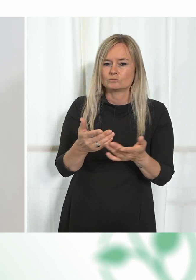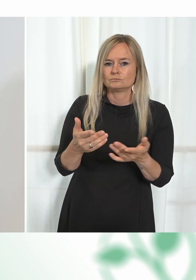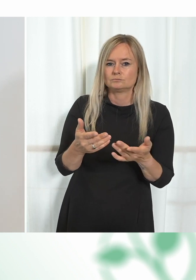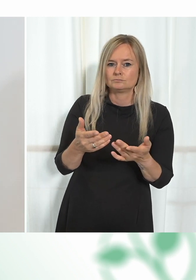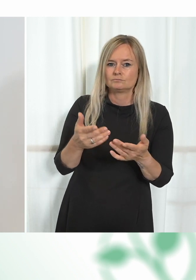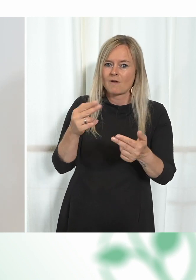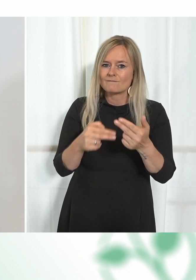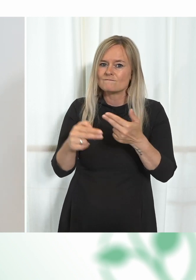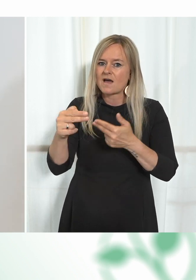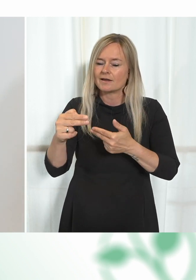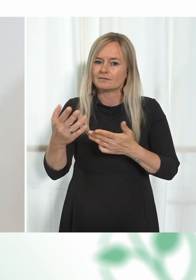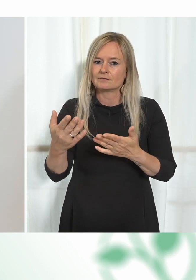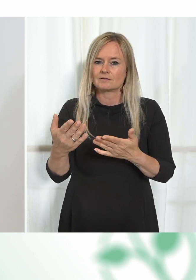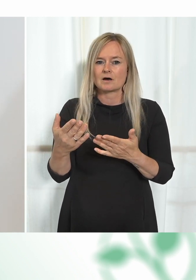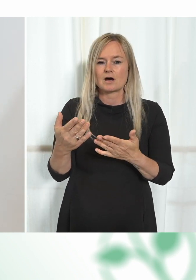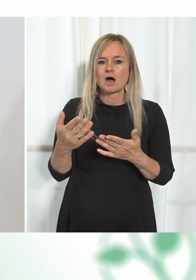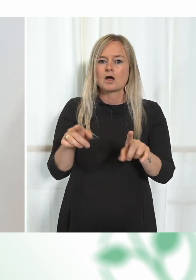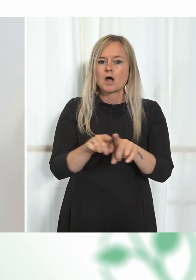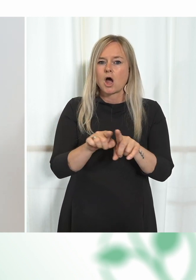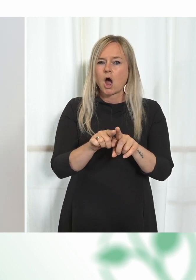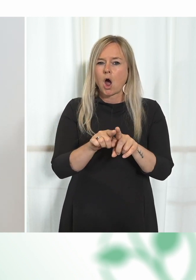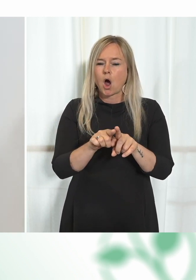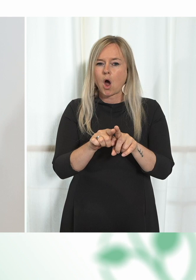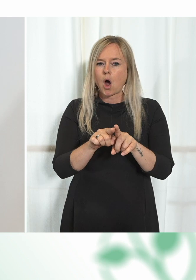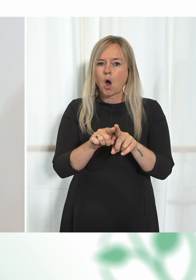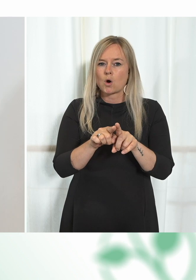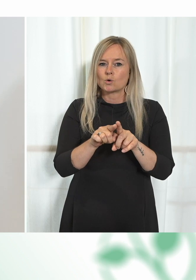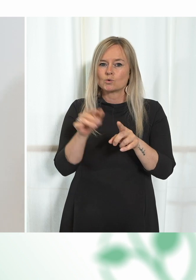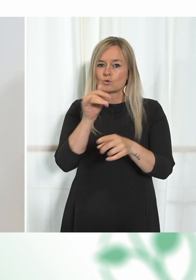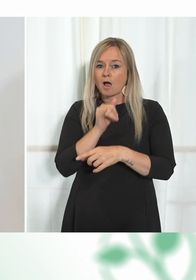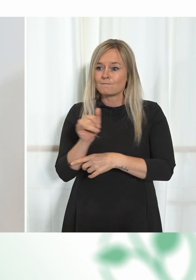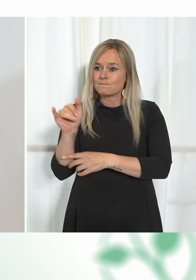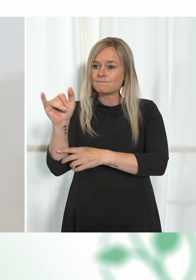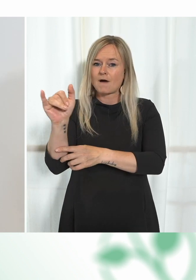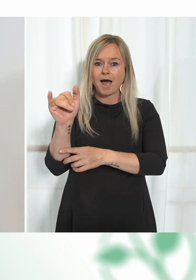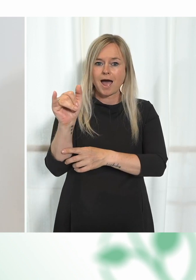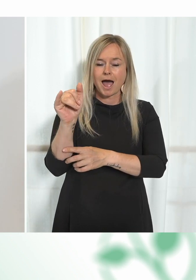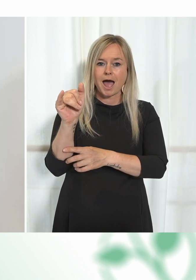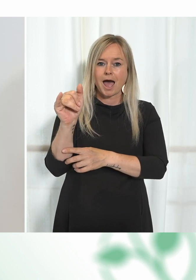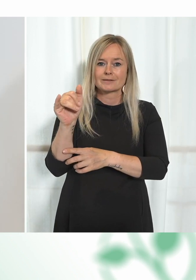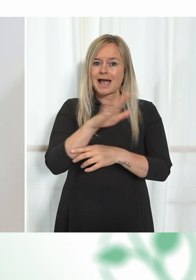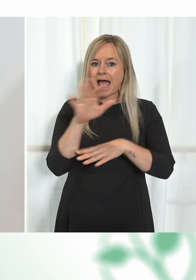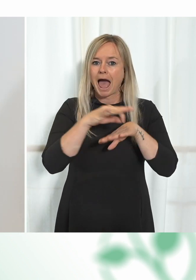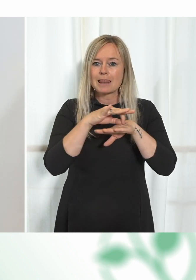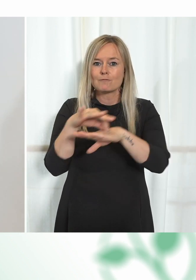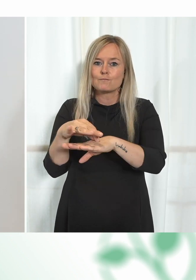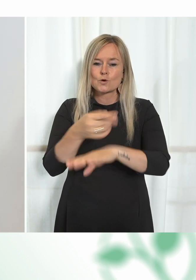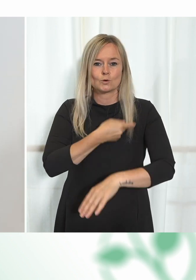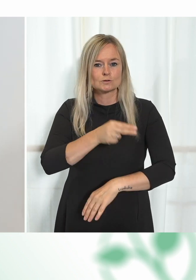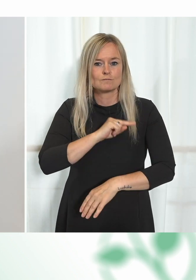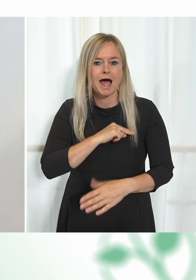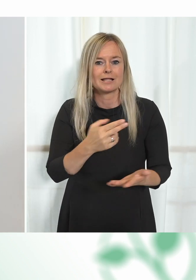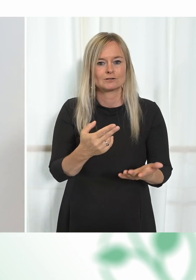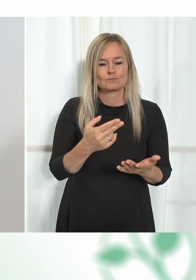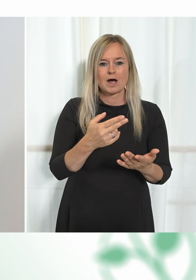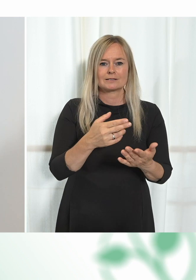Dann in weiterer Folge haben wir auch eine Tour gemeinsam durch ganz Österreich gemacht. Alle Führungsverantwortlichen, also